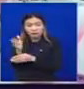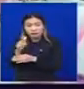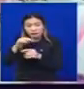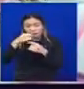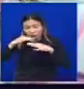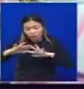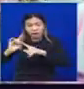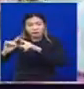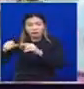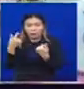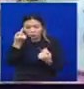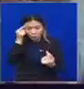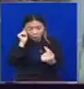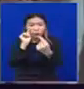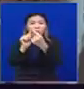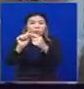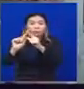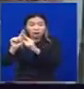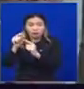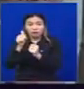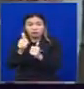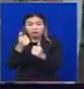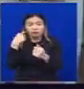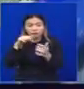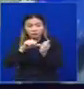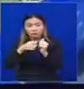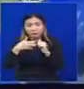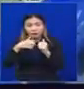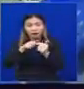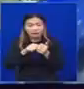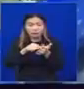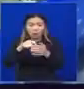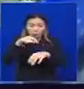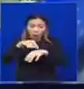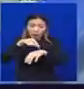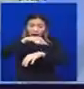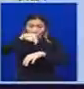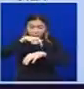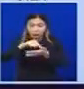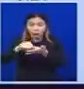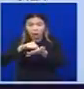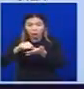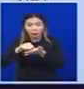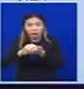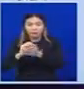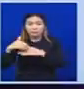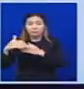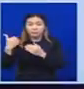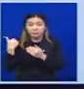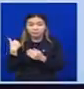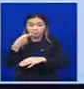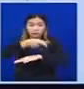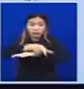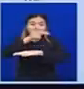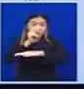าได้เดินมาถูกทางแล้วและเข้าใจว่าปัญหานี้ต้องใช้เวลาในการแก้ไขนายธีรพงษ์จันทร์สิริประธานกรรม